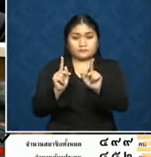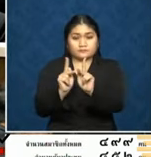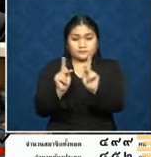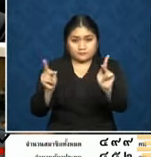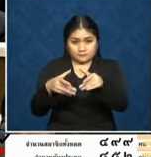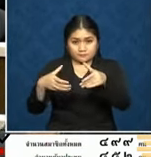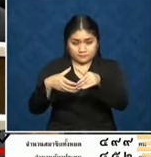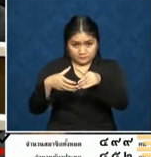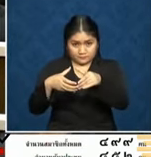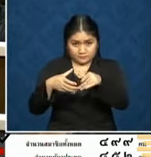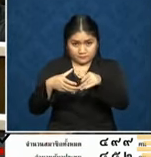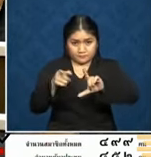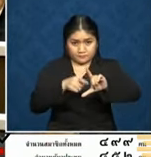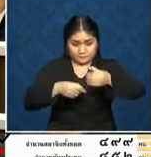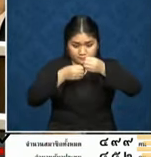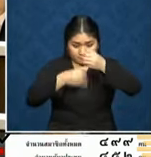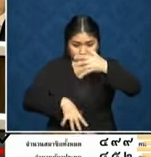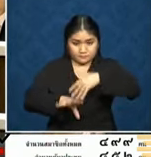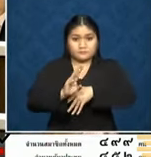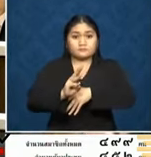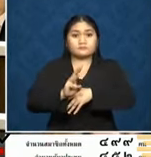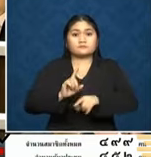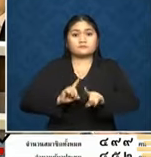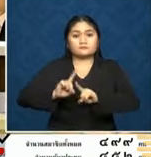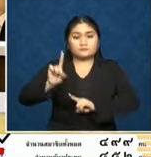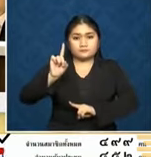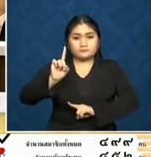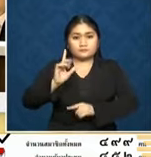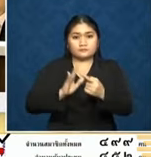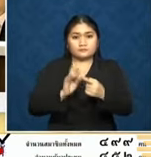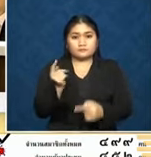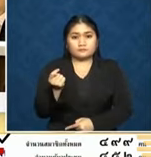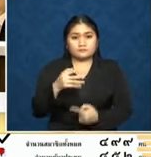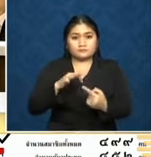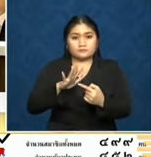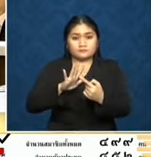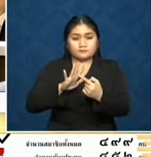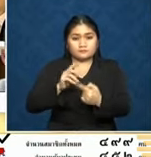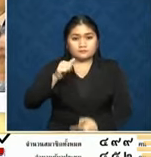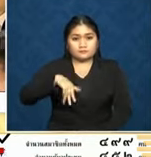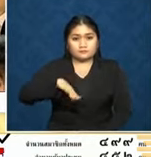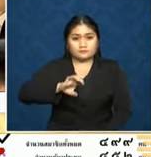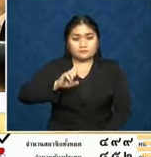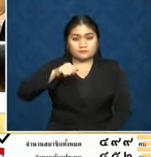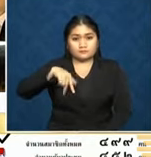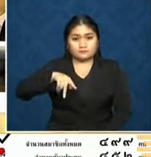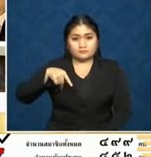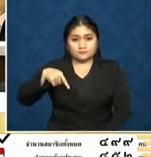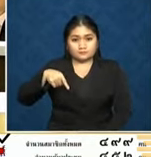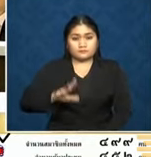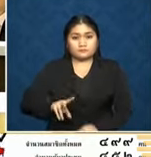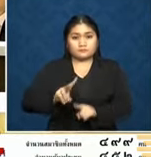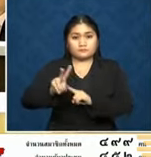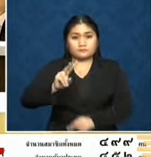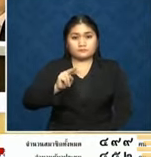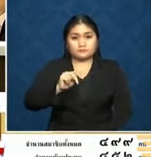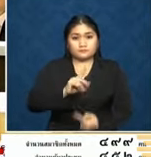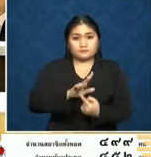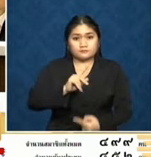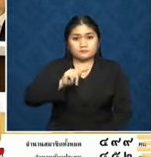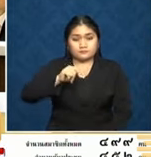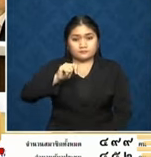ดส่วนพรรคก้าวไกลจำนวน6ท่าน 1. เท่าพิภพลิ้มจิตกร 2. ณัฐพงษ์เลืองปั